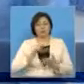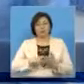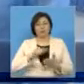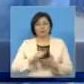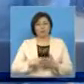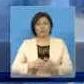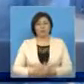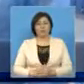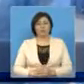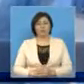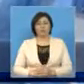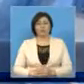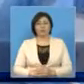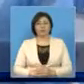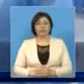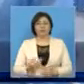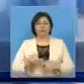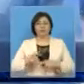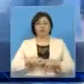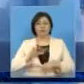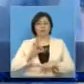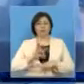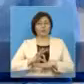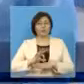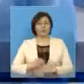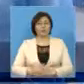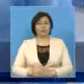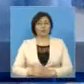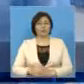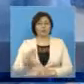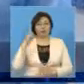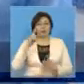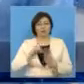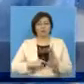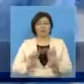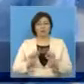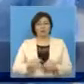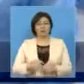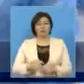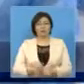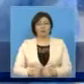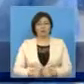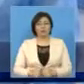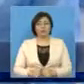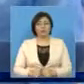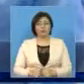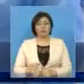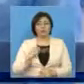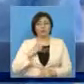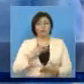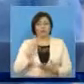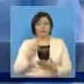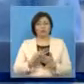жерге осы індетке сенігі де болады, сенбеуі де болады, бірақ өздерің қарап отырсыңдар ғой, вирус